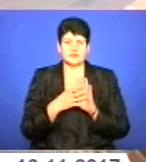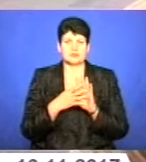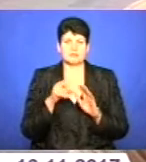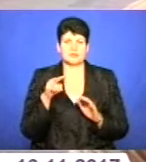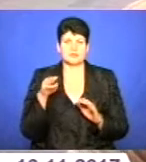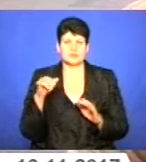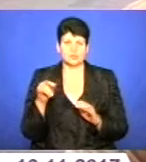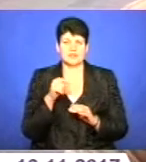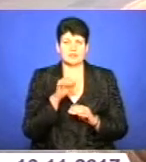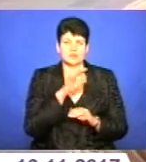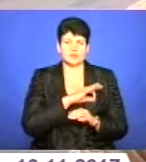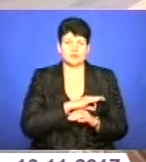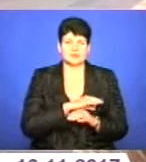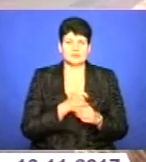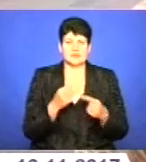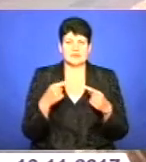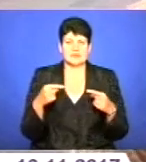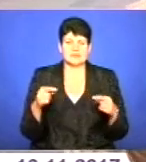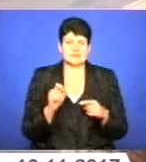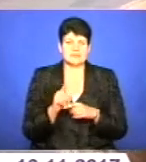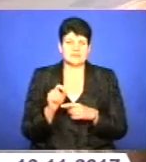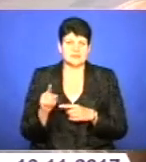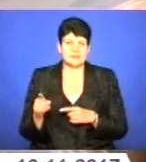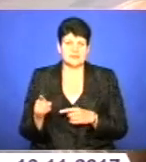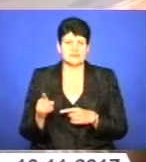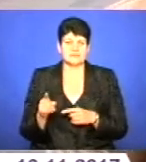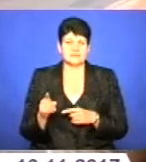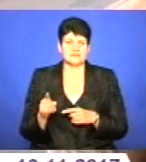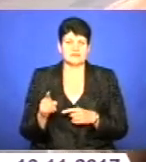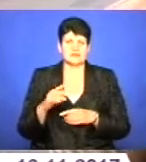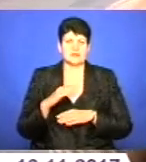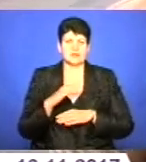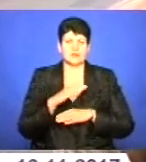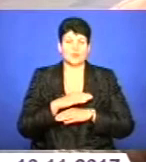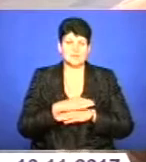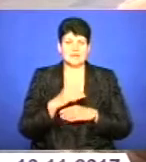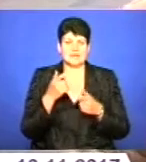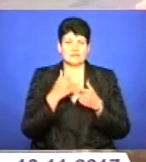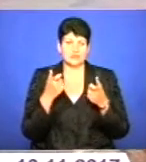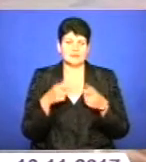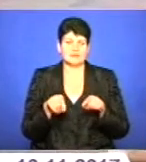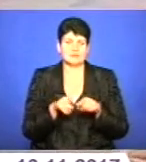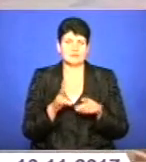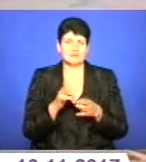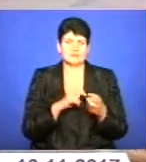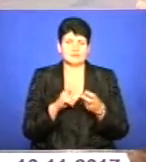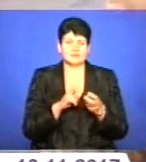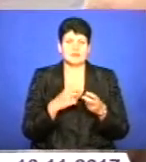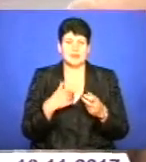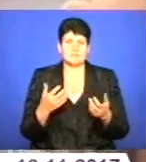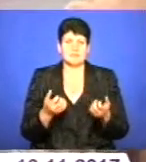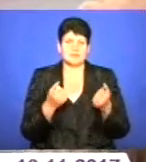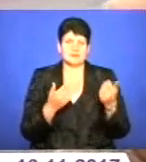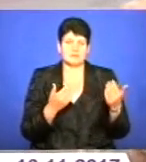її використовували там для різних завдань, іменно на уроці інформатики, теж треба знайти. І я, звичайно, що